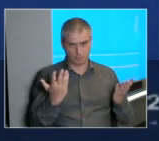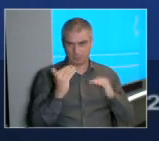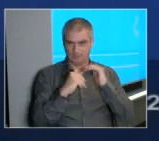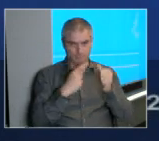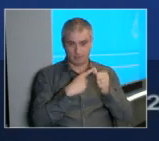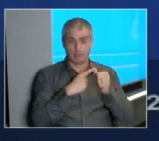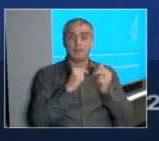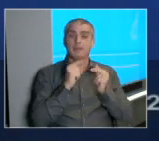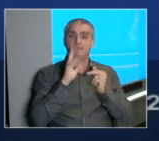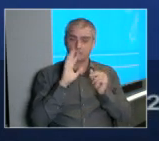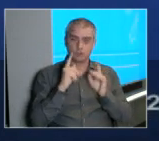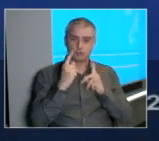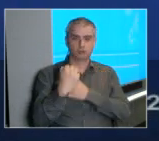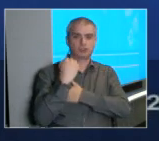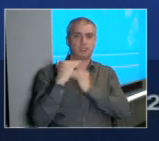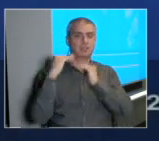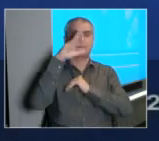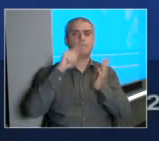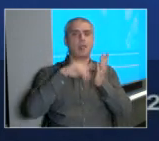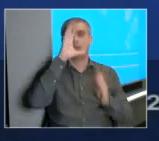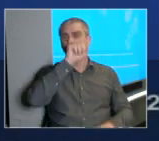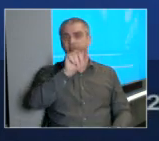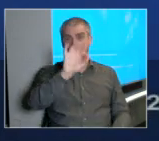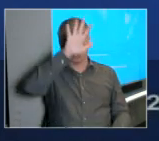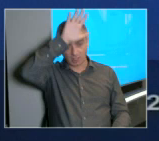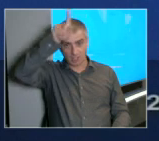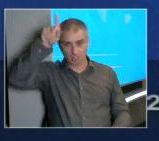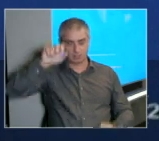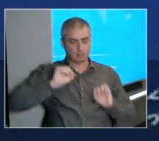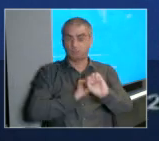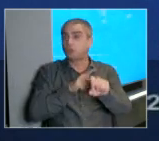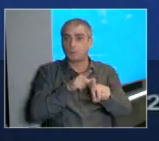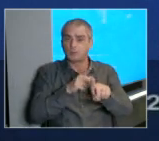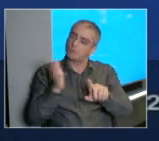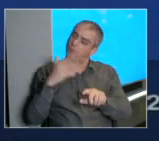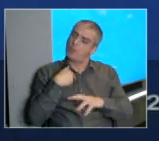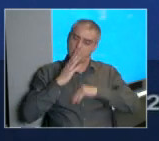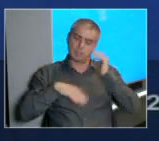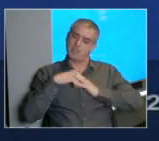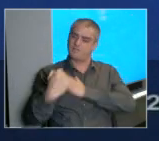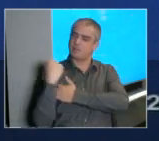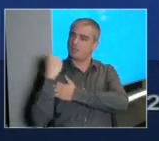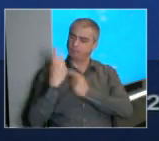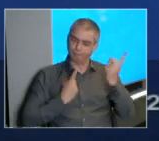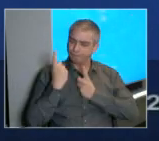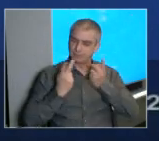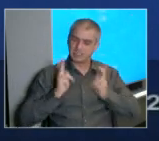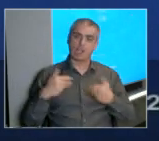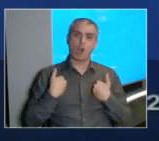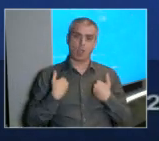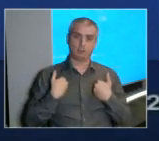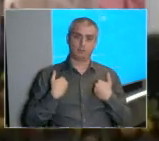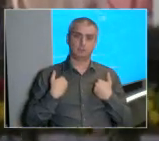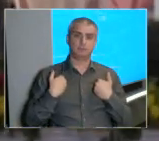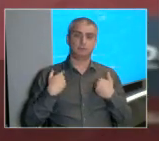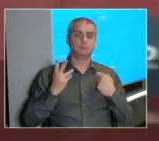חיזבאללה, אבל כן יש התעצמות, כי התפיסה שלהם היא של איראן, שעומדת מאחוריהם. הבה נבנה יכולות כאלה,